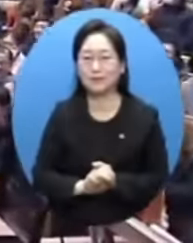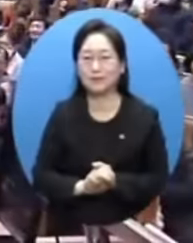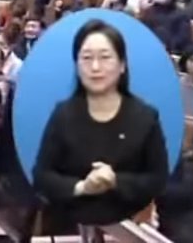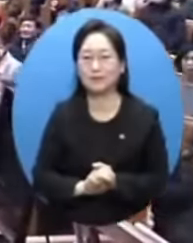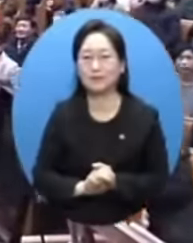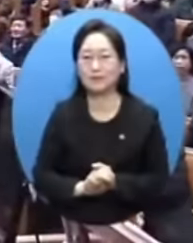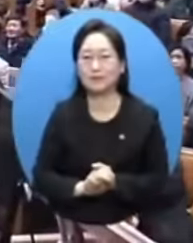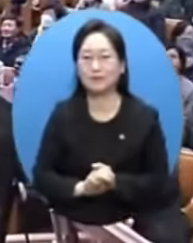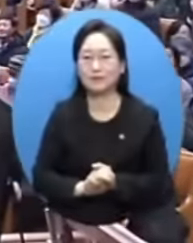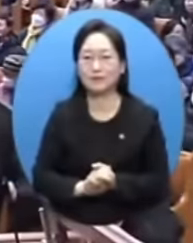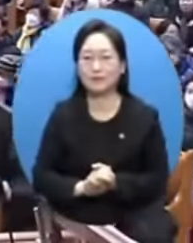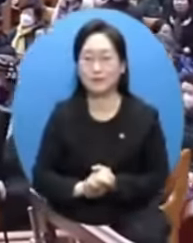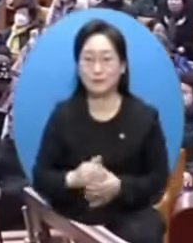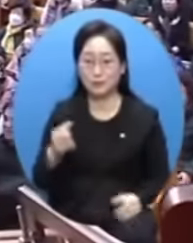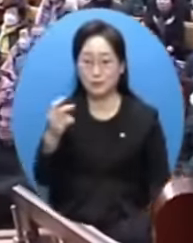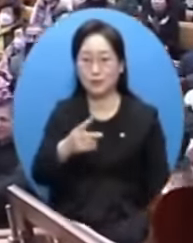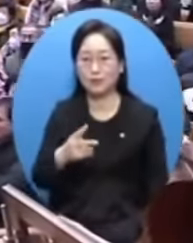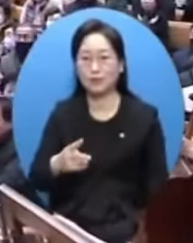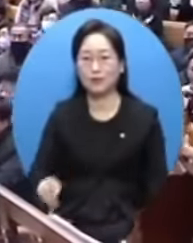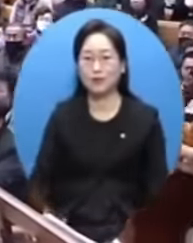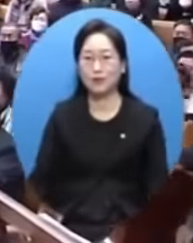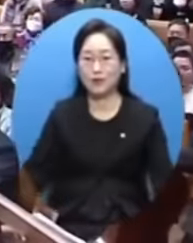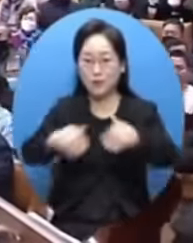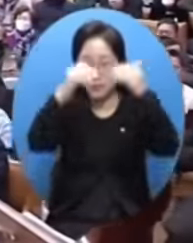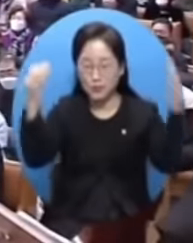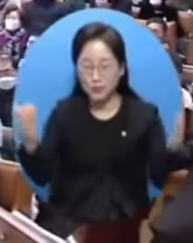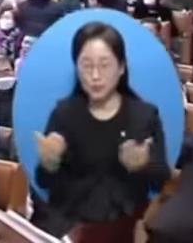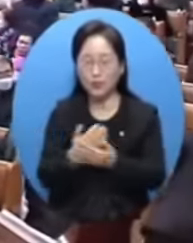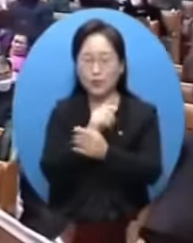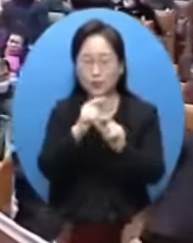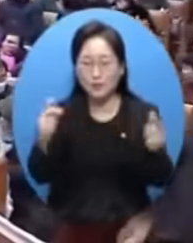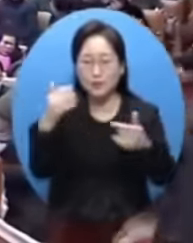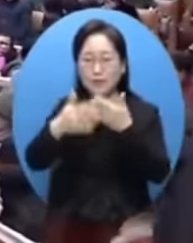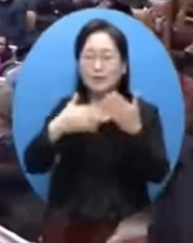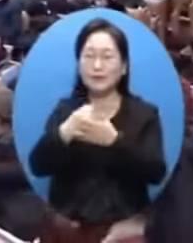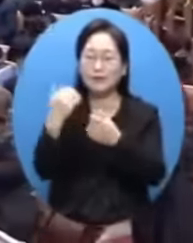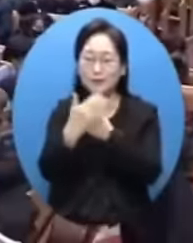날입니다 한번 더 인사합니다 모든 것이 하나님의